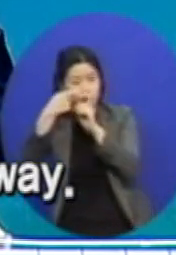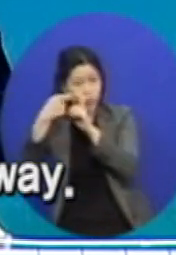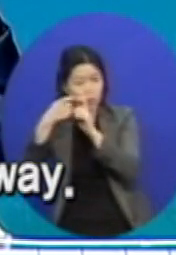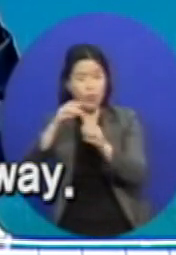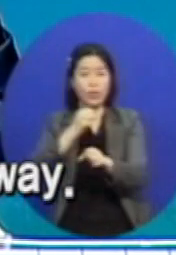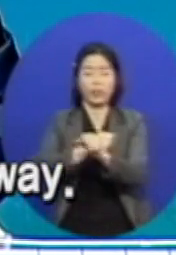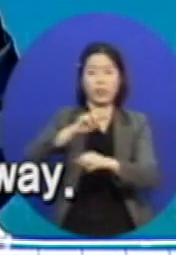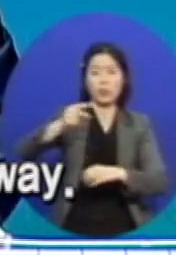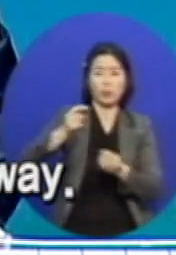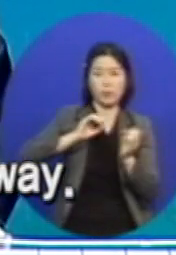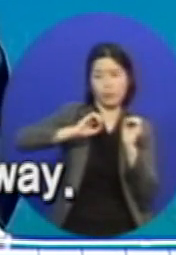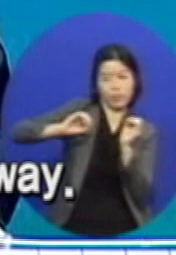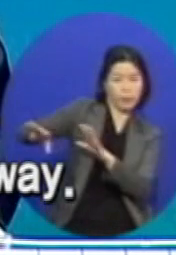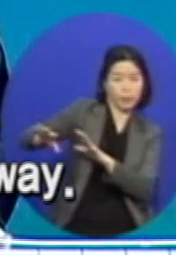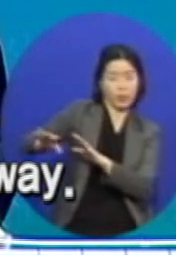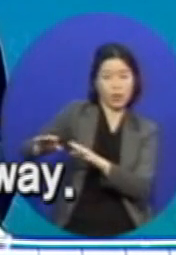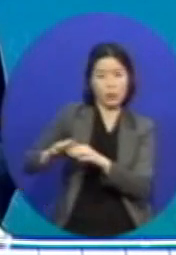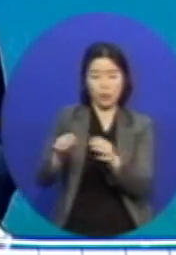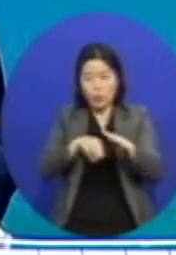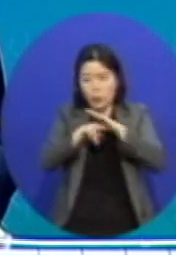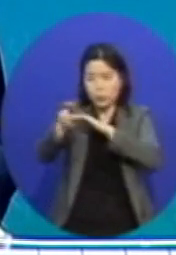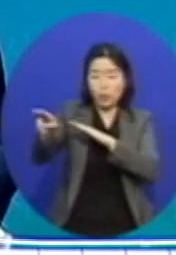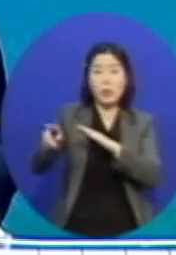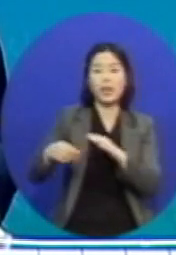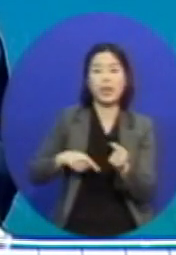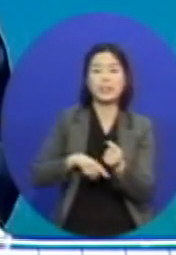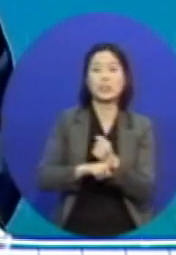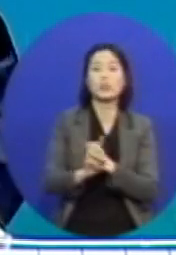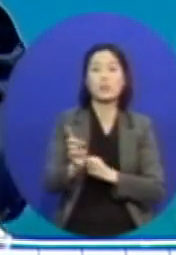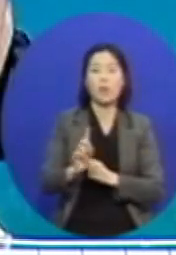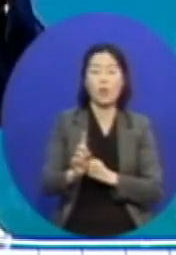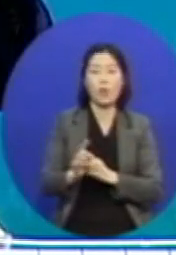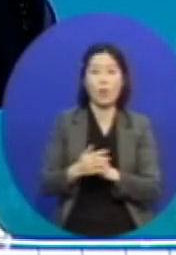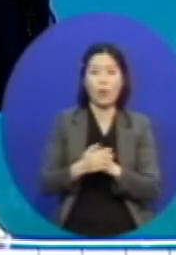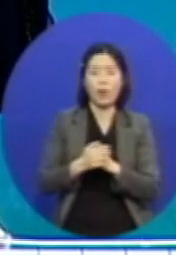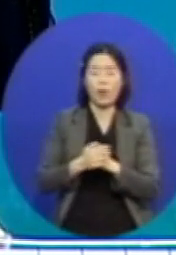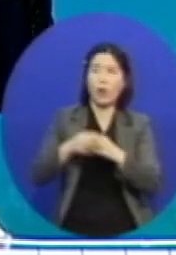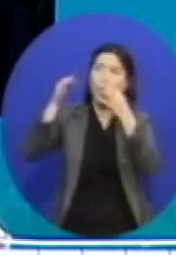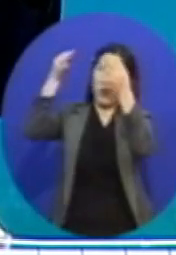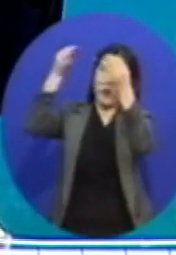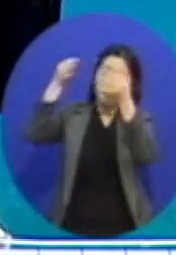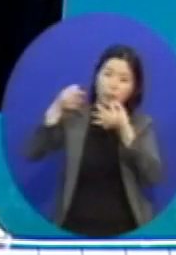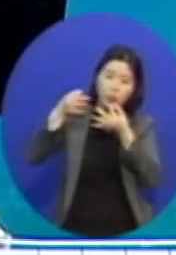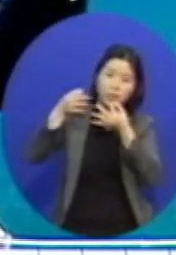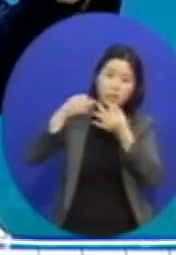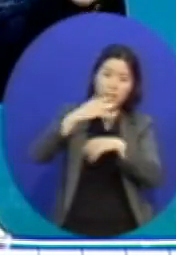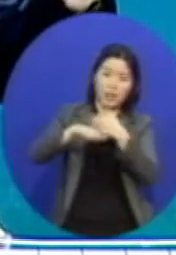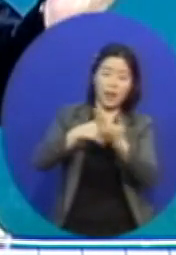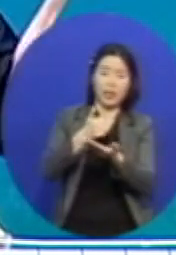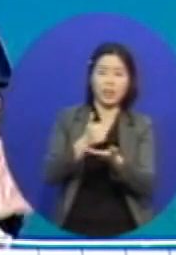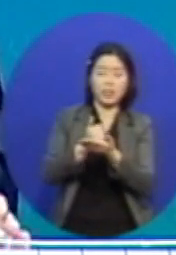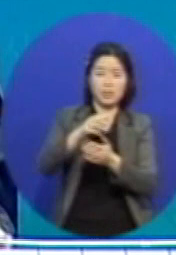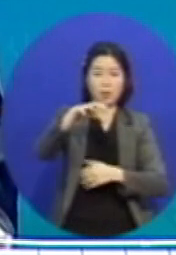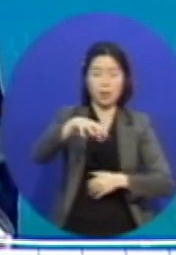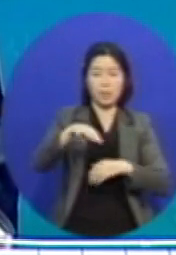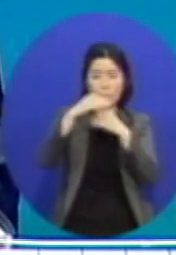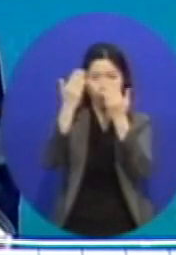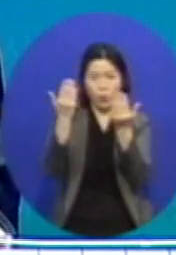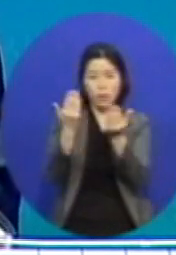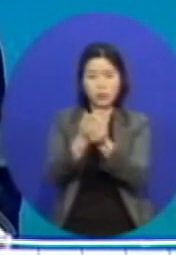뿌리치고 도망갈 수밖에 없었던 이유는 보시는 하나님 앞에 자기가 완전히 다 저러나 있기